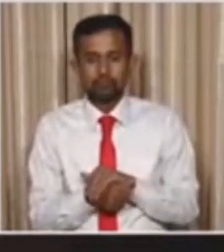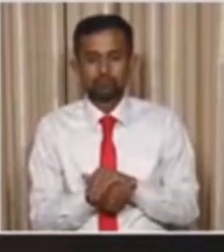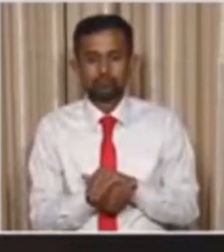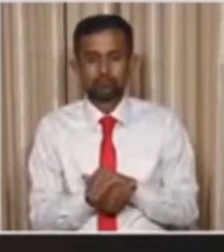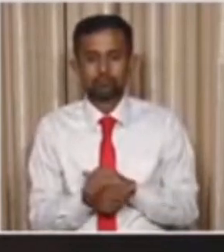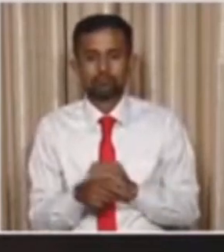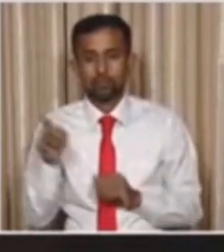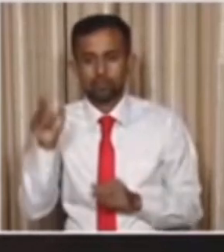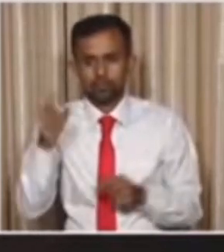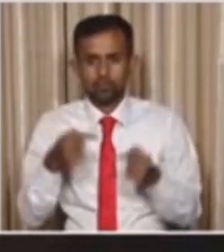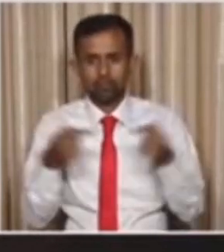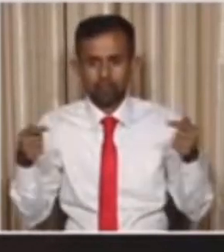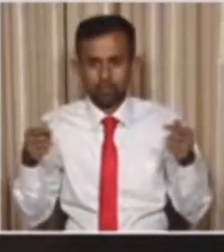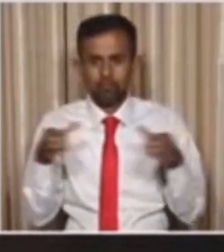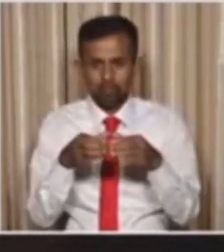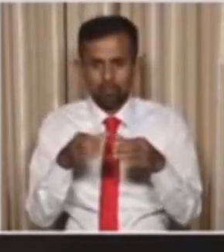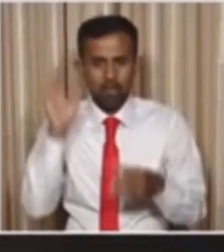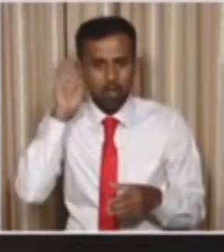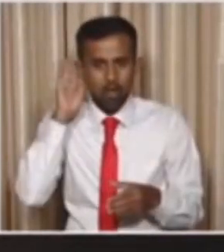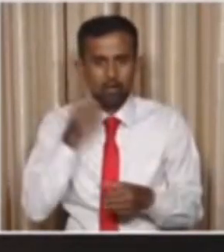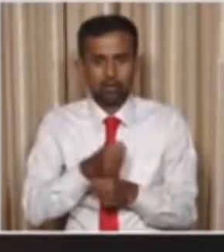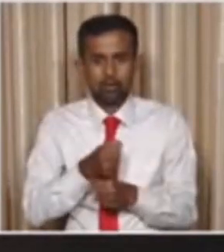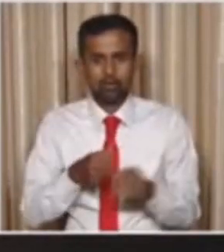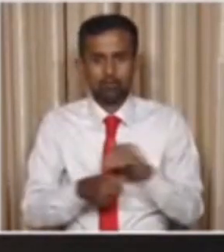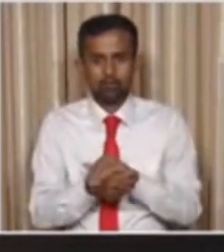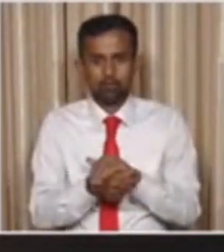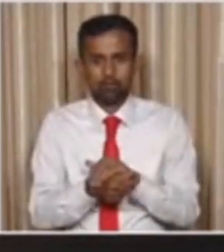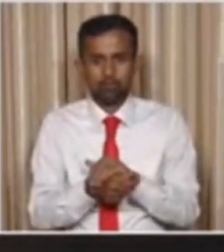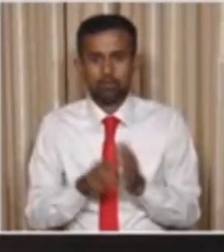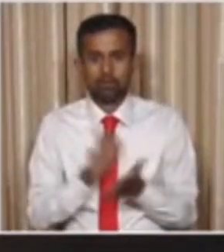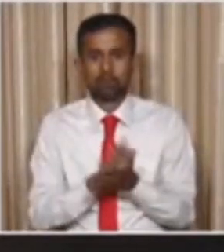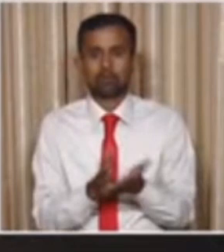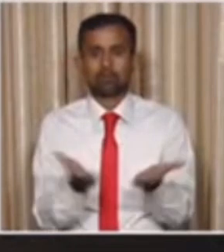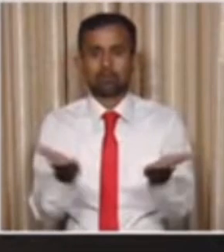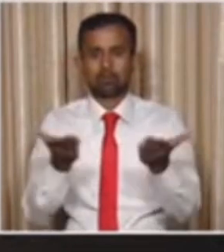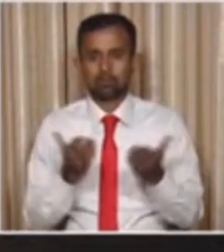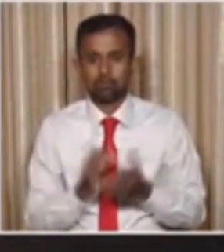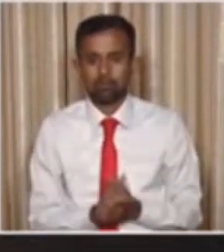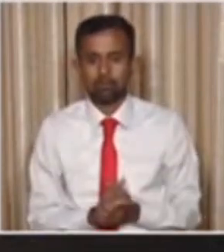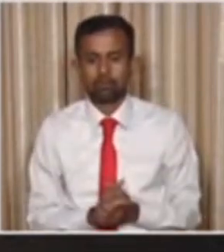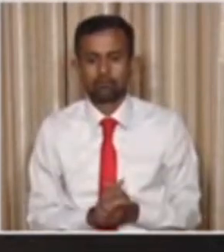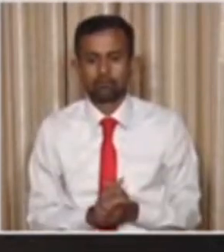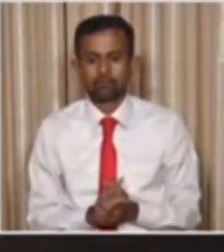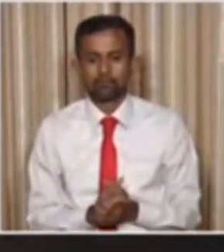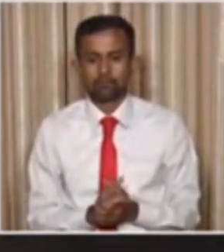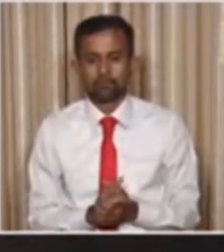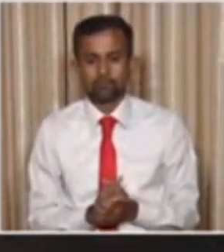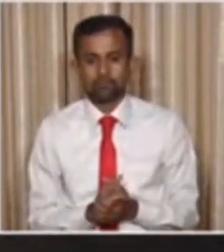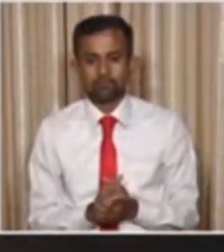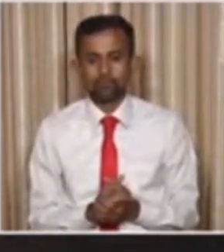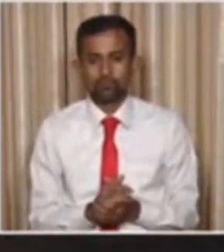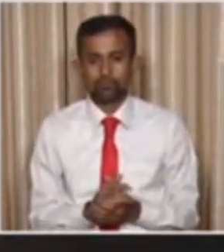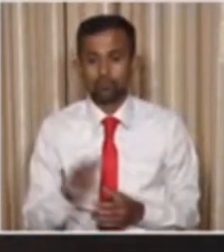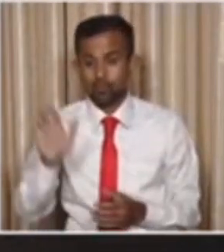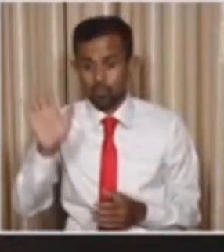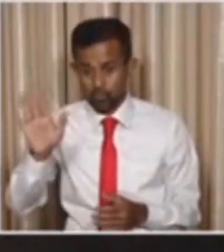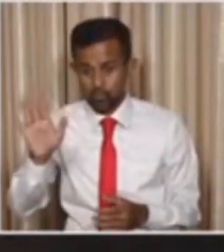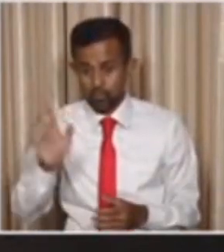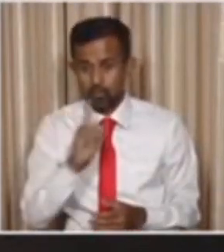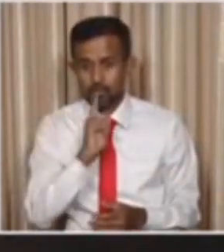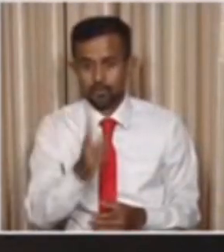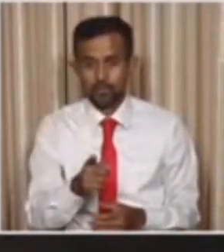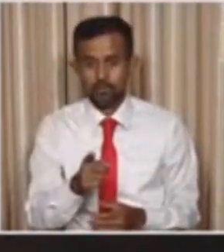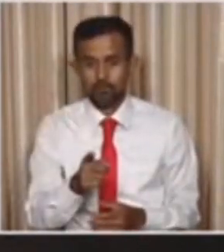එතකොට එතුමා ඉන්නේ විපක්ෂෙද කියලා මම අහන්නේ ආණ්ඩුවට කඩ යනවා විපක්ෂ මන්ත්‍රීවරේ සතුටු වෙන්න ඕන මේ මා ඔබතුමාට කියන්නේ එක